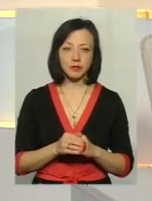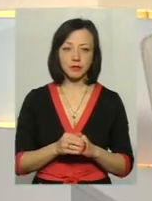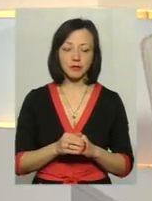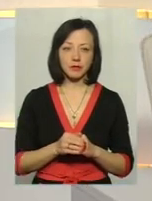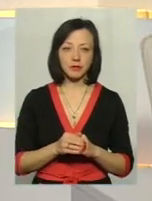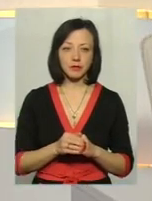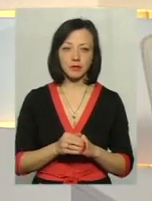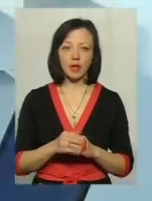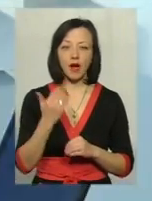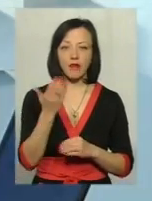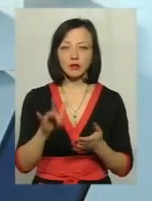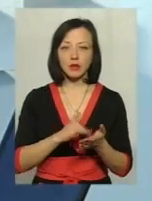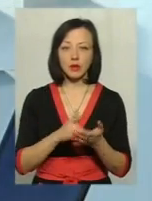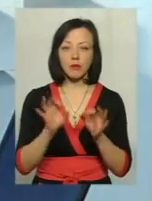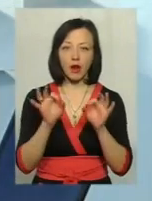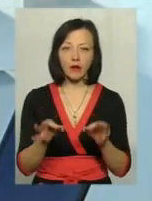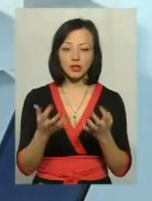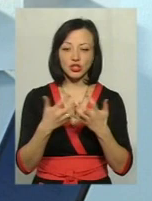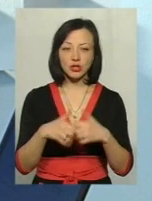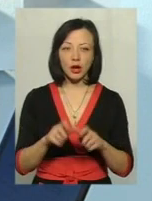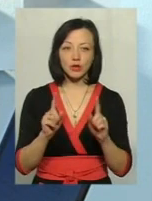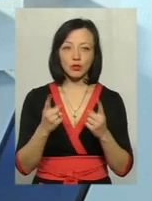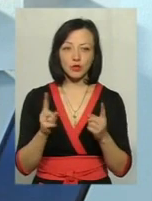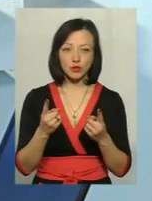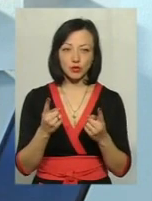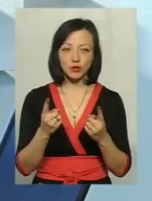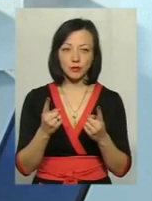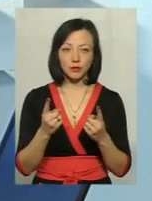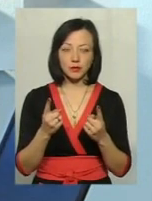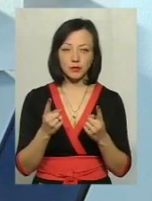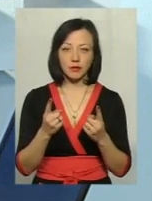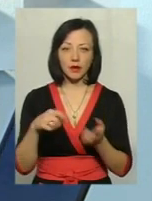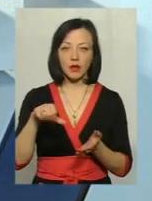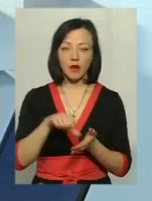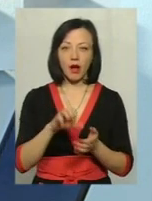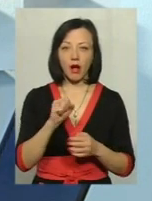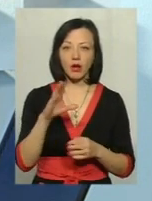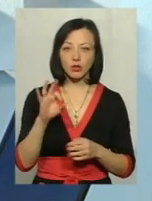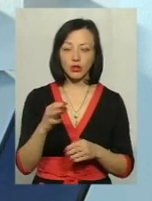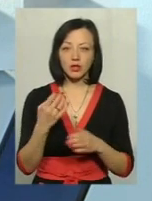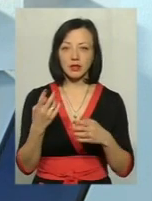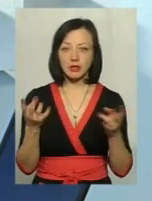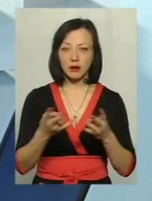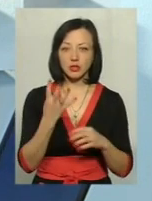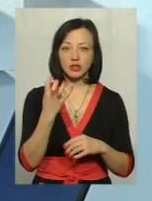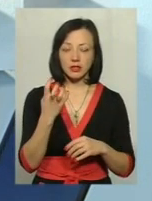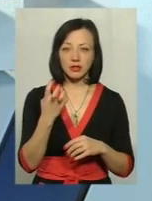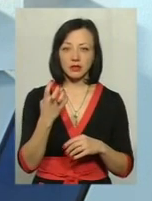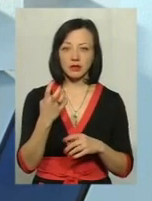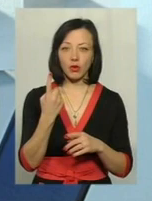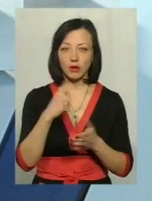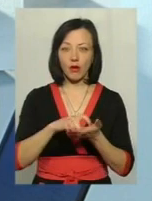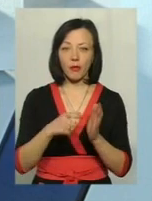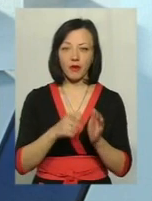Ну, ви... І хай ваші бухгалтери правильно считають, тому що він атошник і йому 400 з чим-то гривнів.